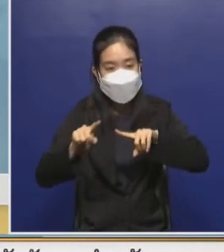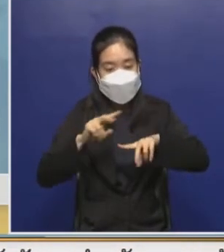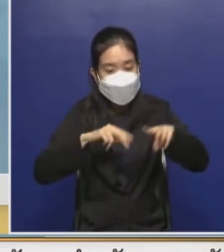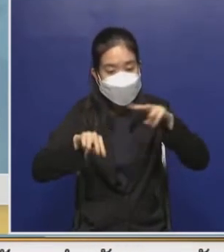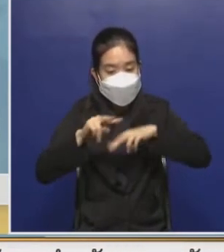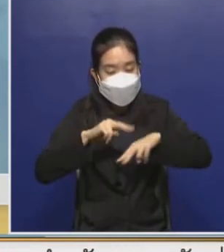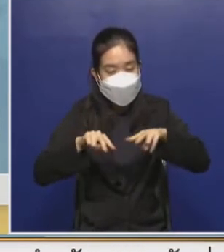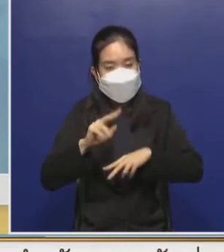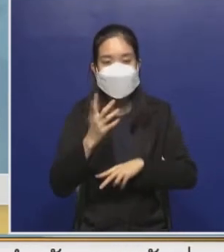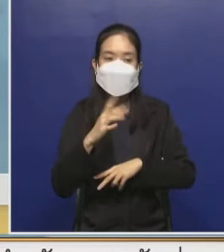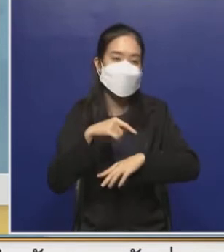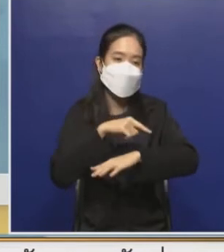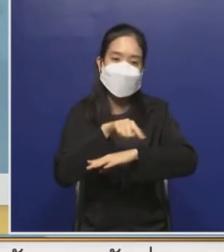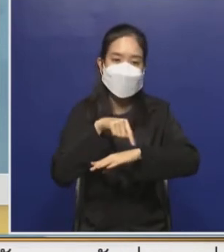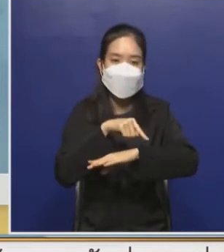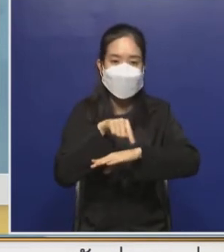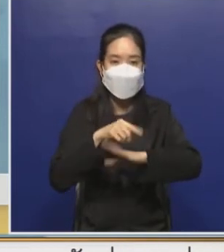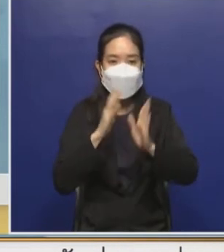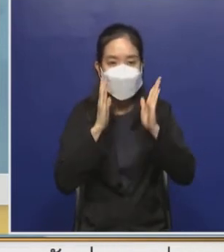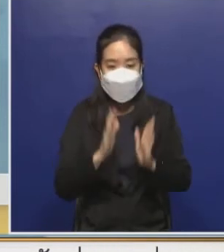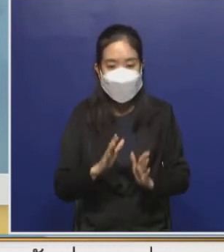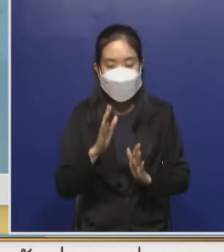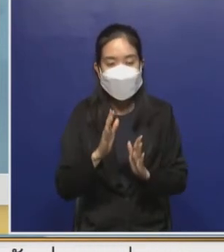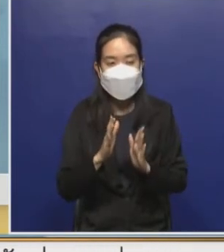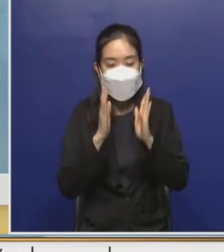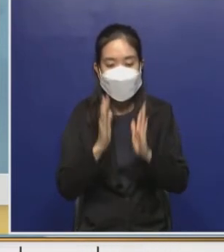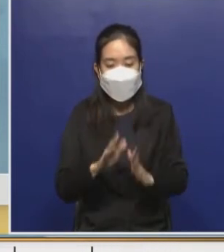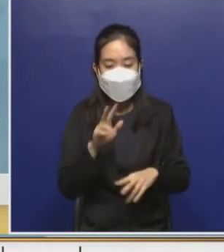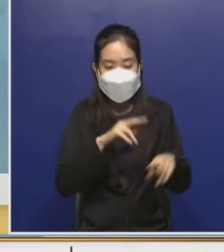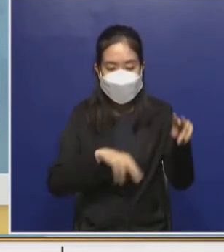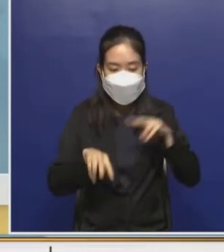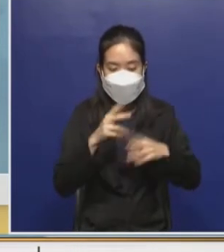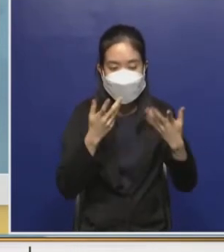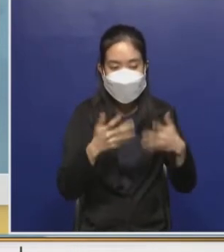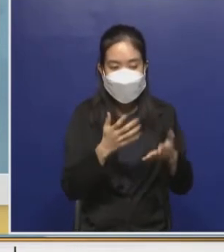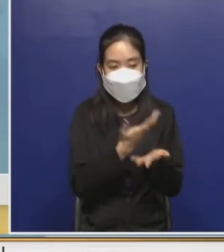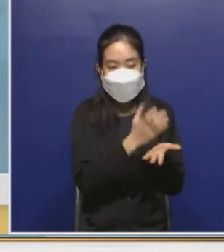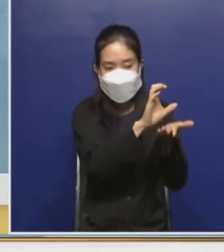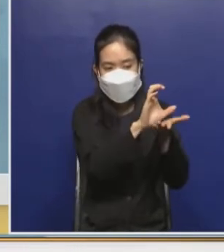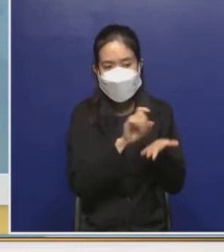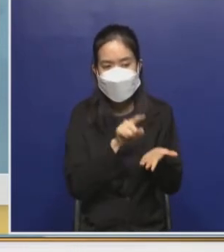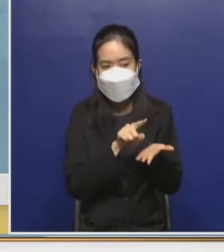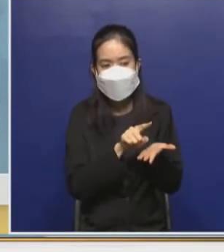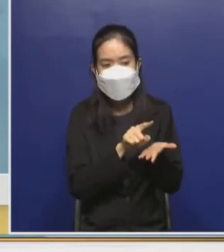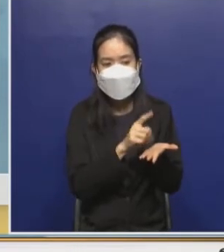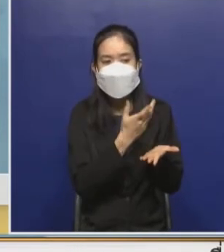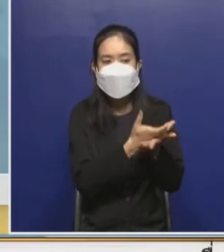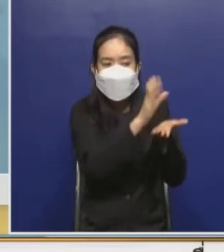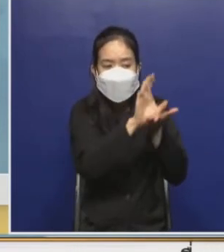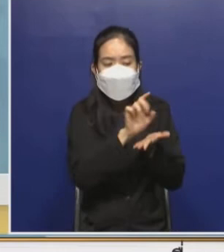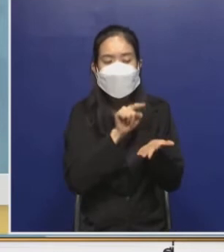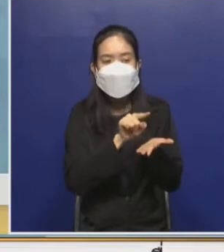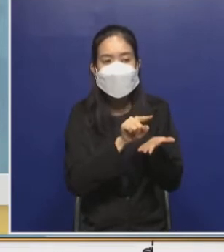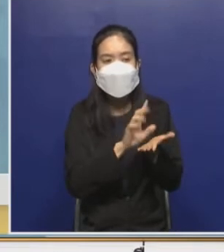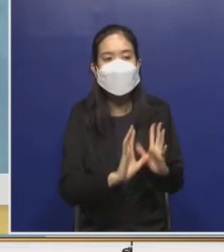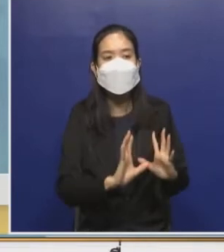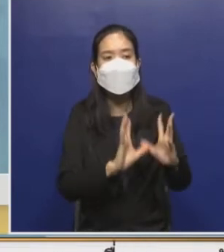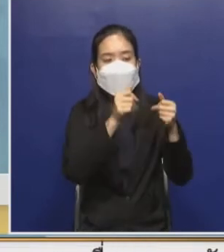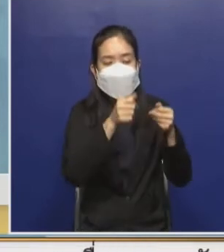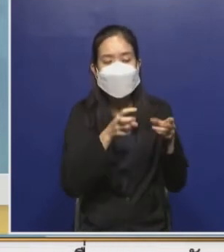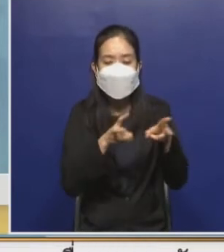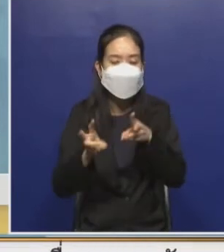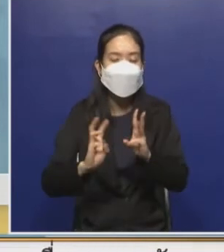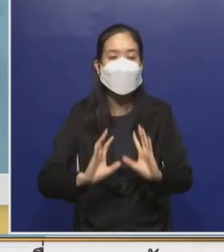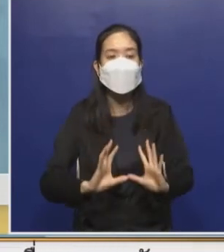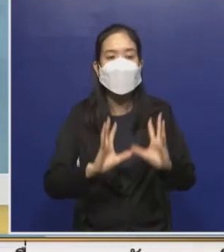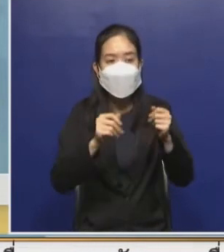น ใช้เวลา ใช้คน และใช้งบประมาณของสตงอหมดแล้ ครั ท่ สตงอจิไม่สามาร